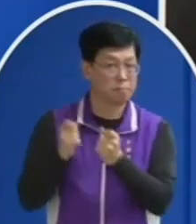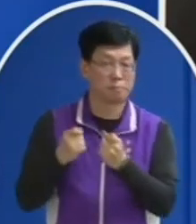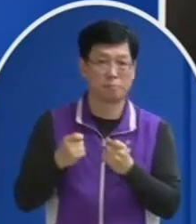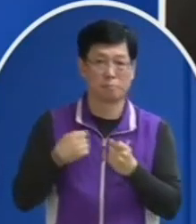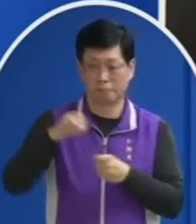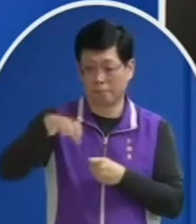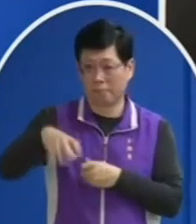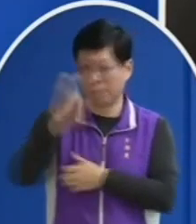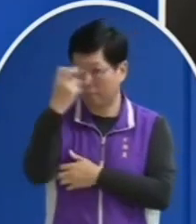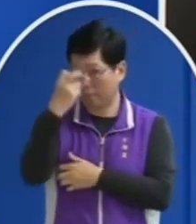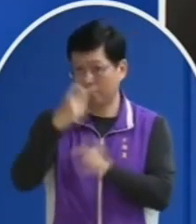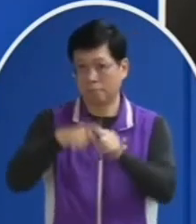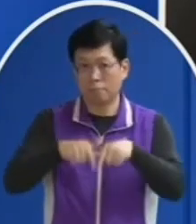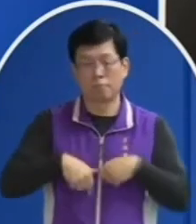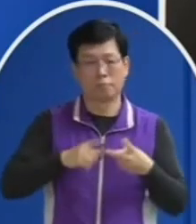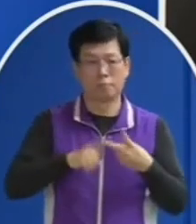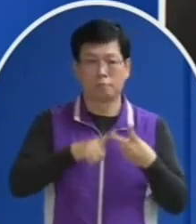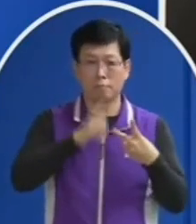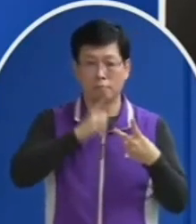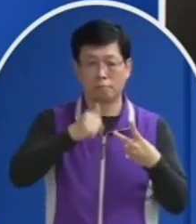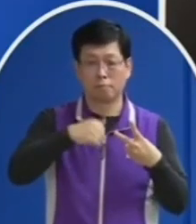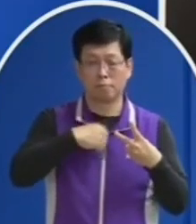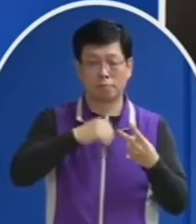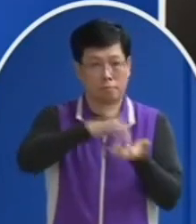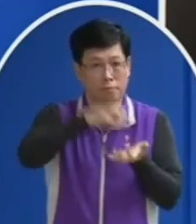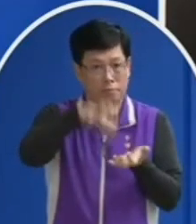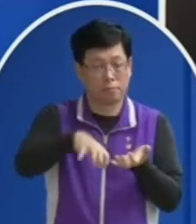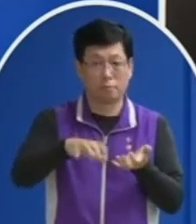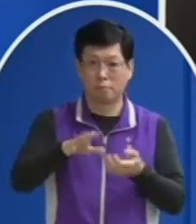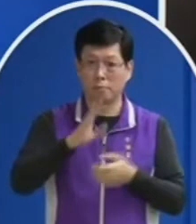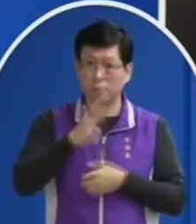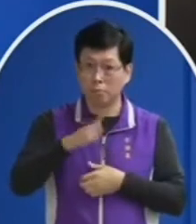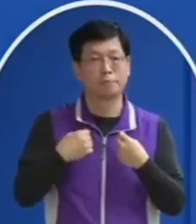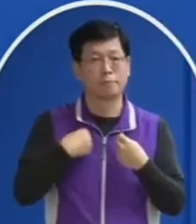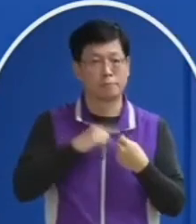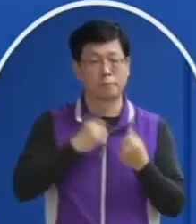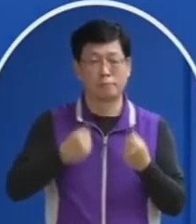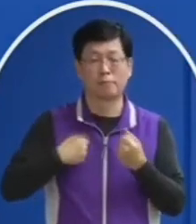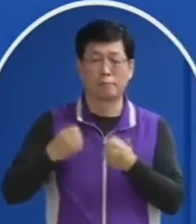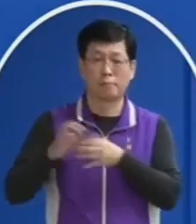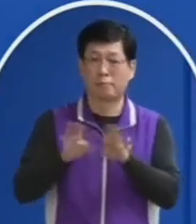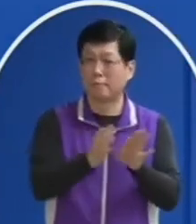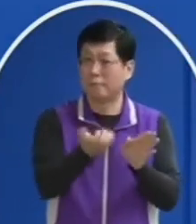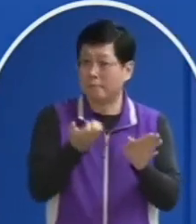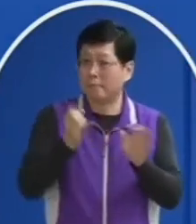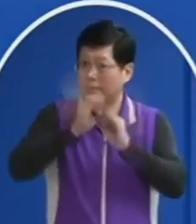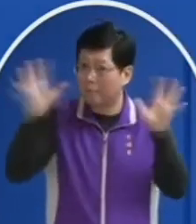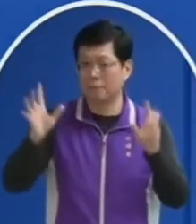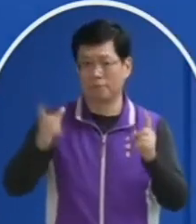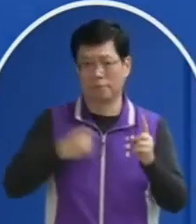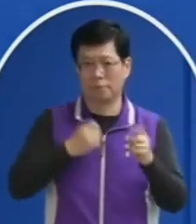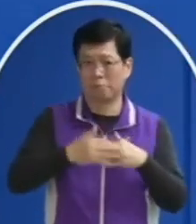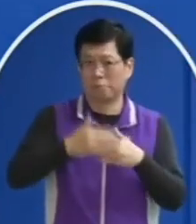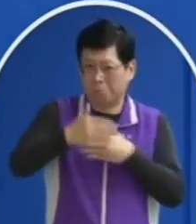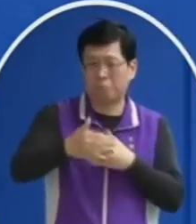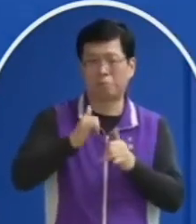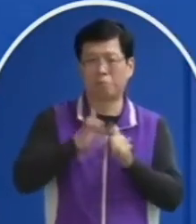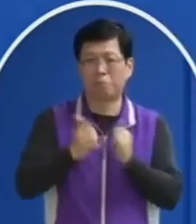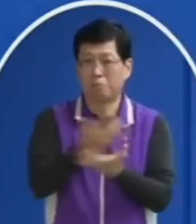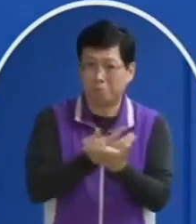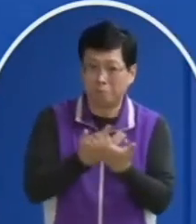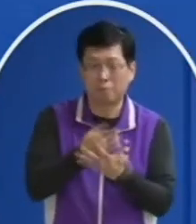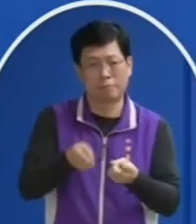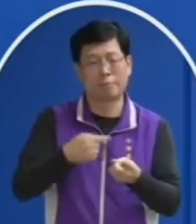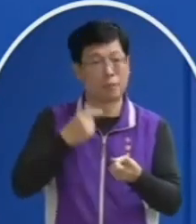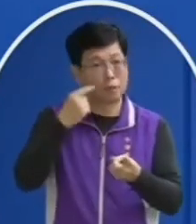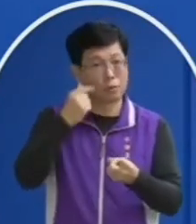持社交距离、戴口罩，但人潮拥挤的情况出乎预期。尽管已有先准备裁减量能，但